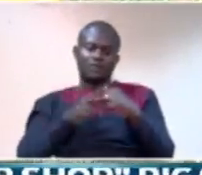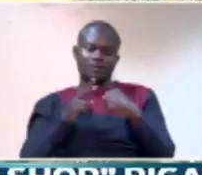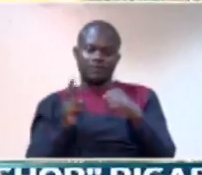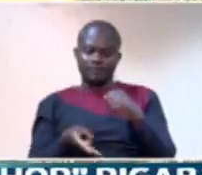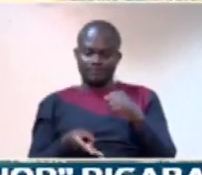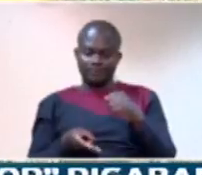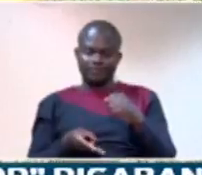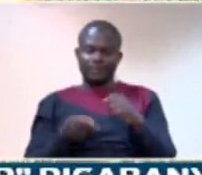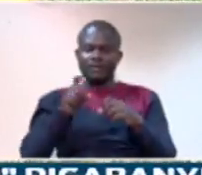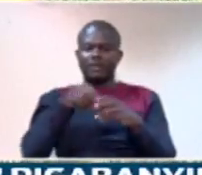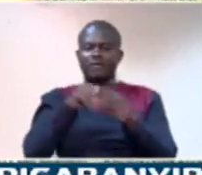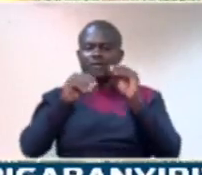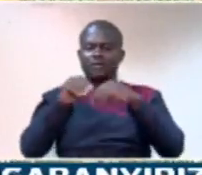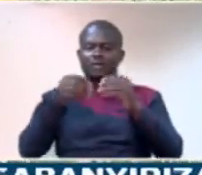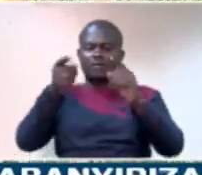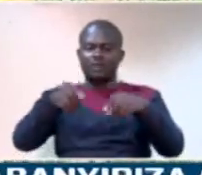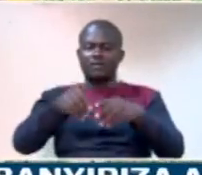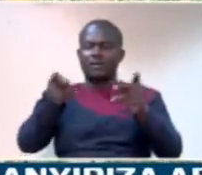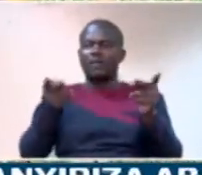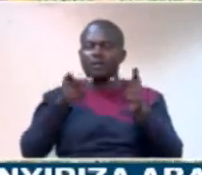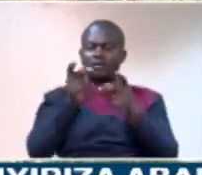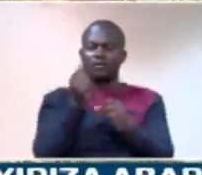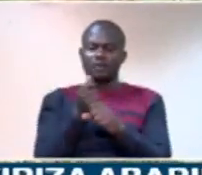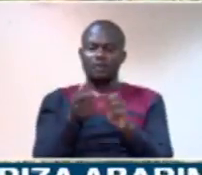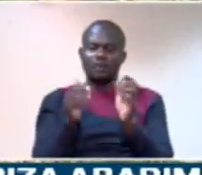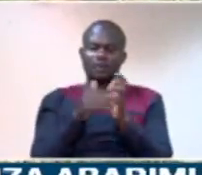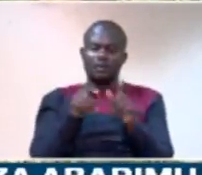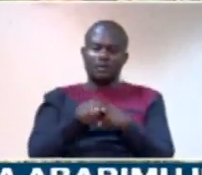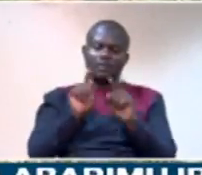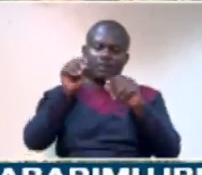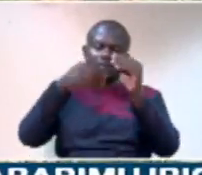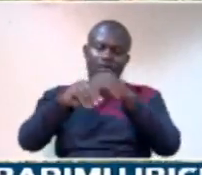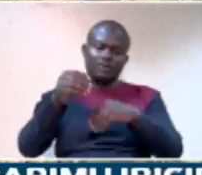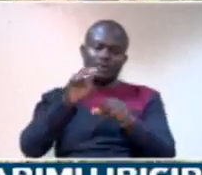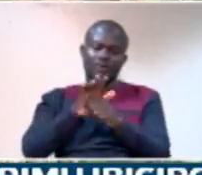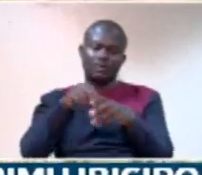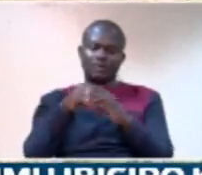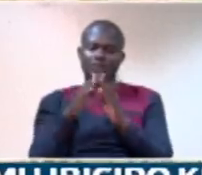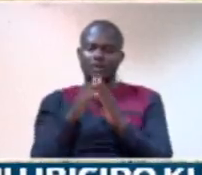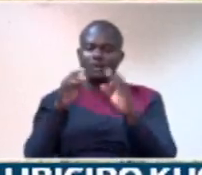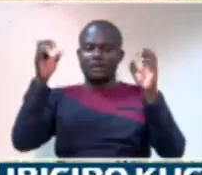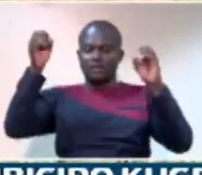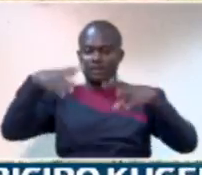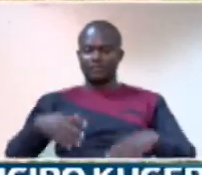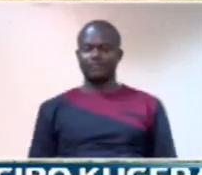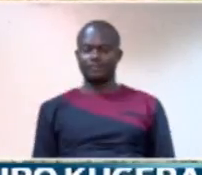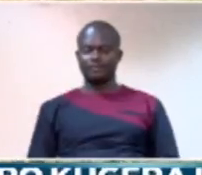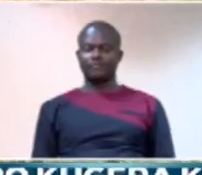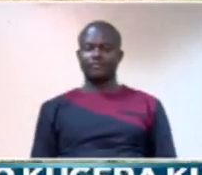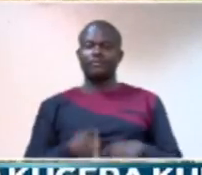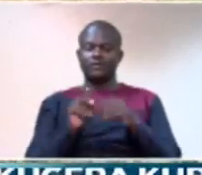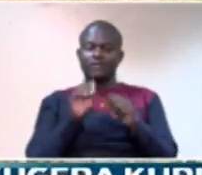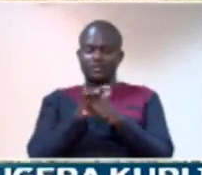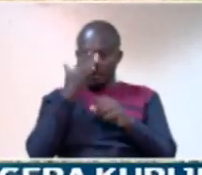Abakeneye umusaruro w'aba bahinzi babasanga mu mirima, nabo bakawujyana ku isoko cyane mu mujyi wa Kigali. Amafaranga abantu